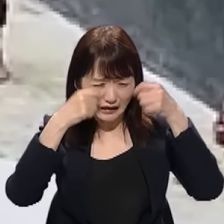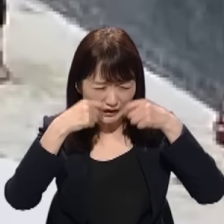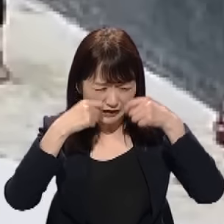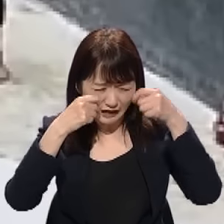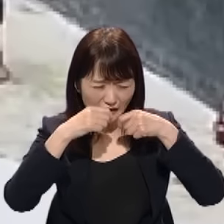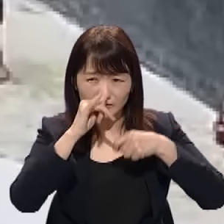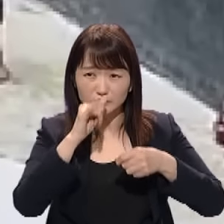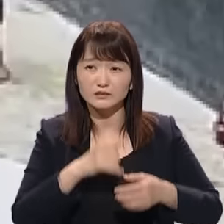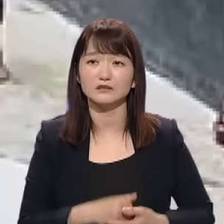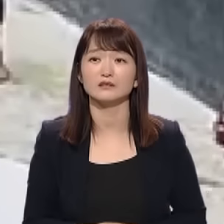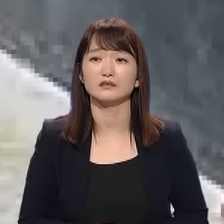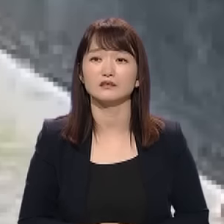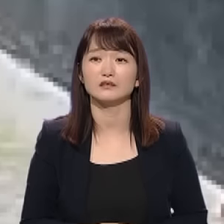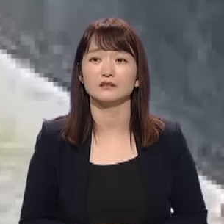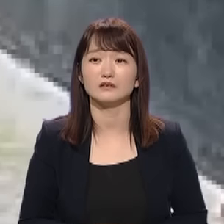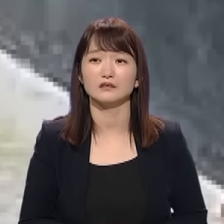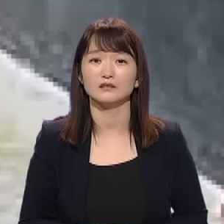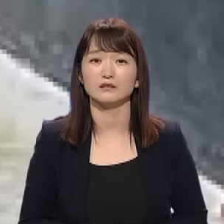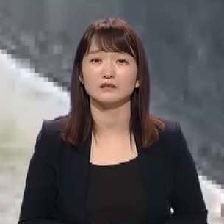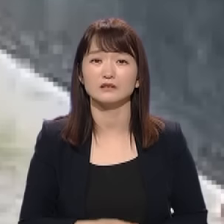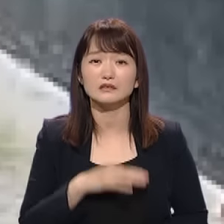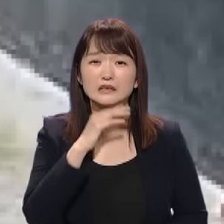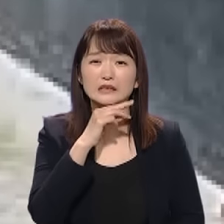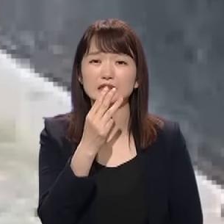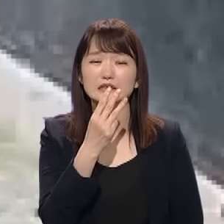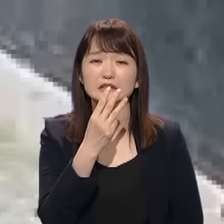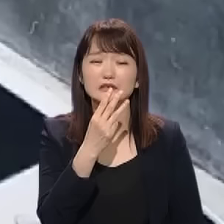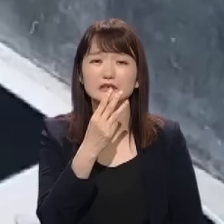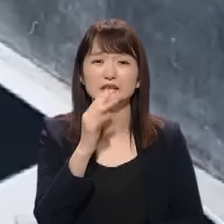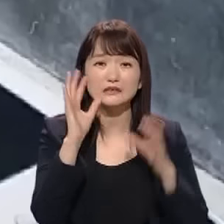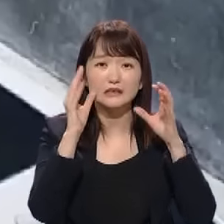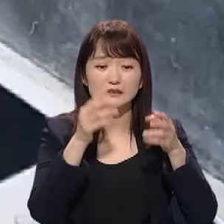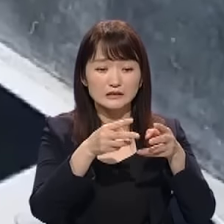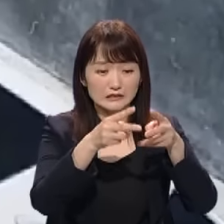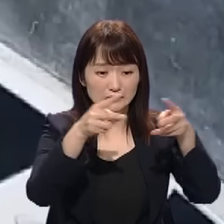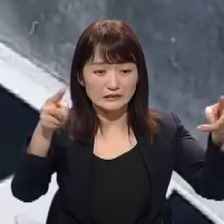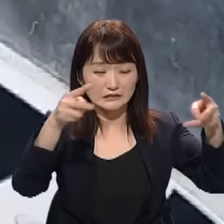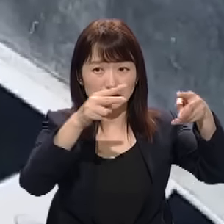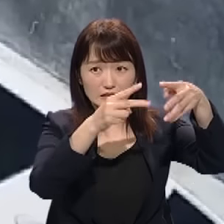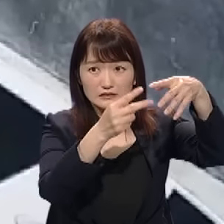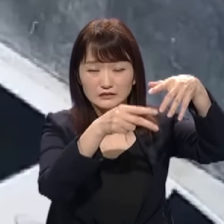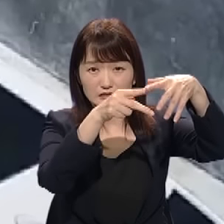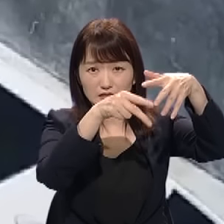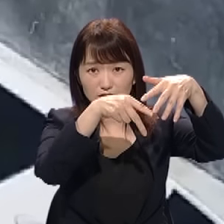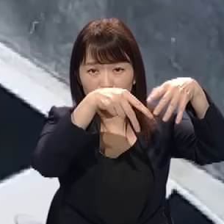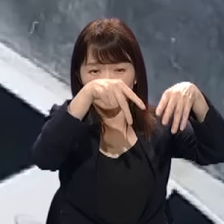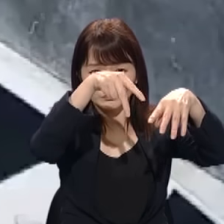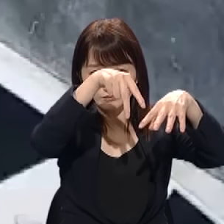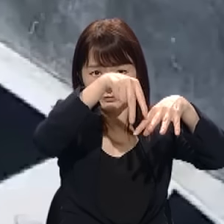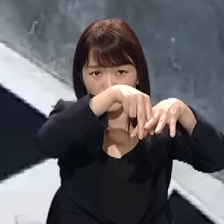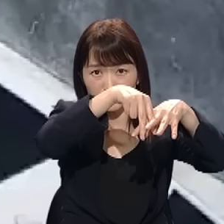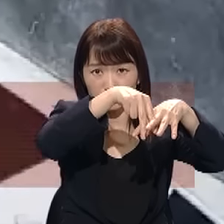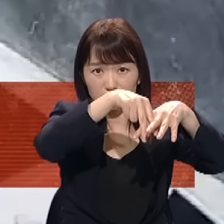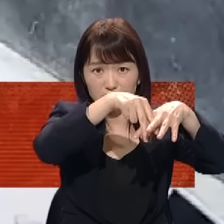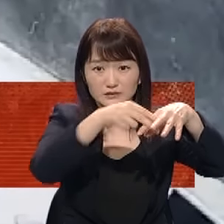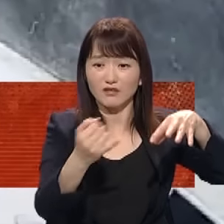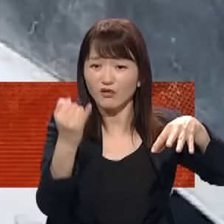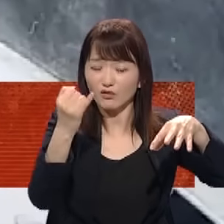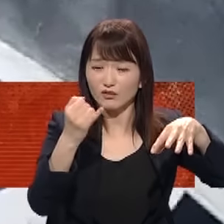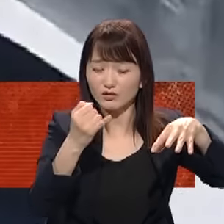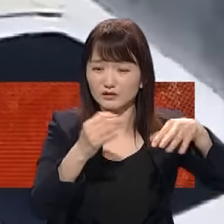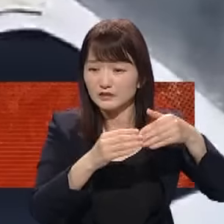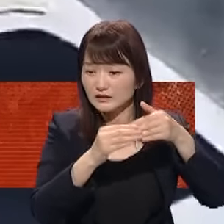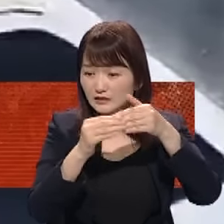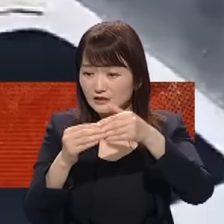들려옵니다. 어? 3살 아이가 있어요. 3살 아이가 2층에 매달려 있었습니다. 언니를 데리러 엄마가 나갔는데 엄마를